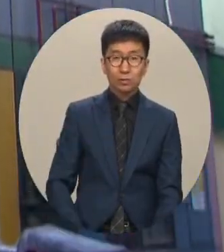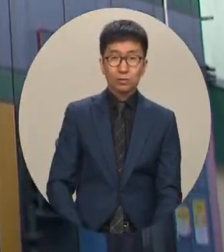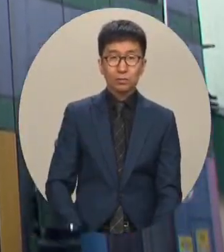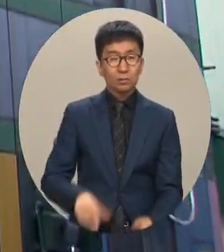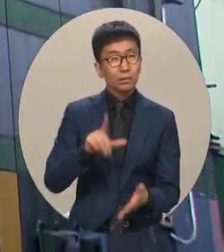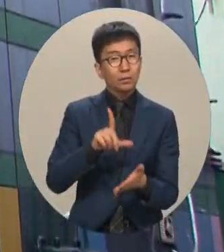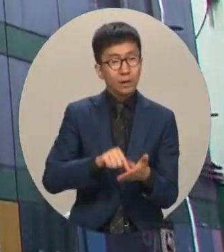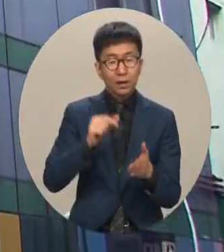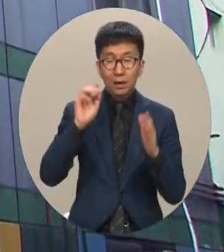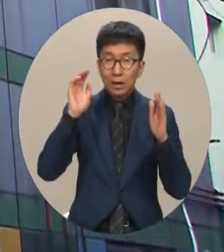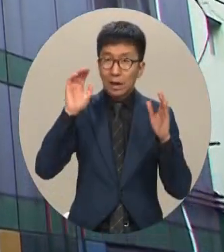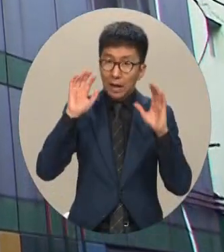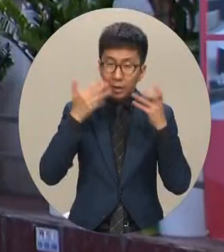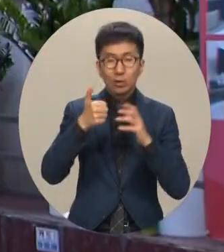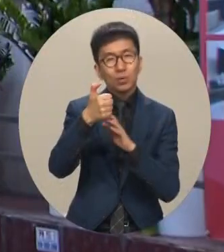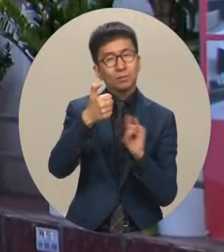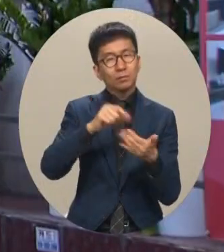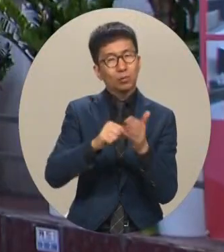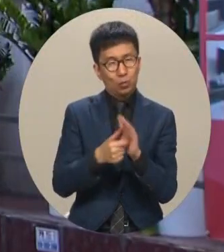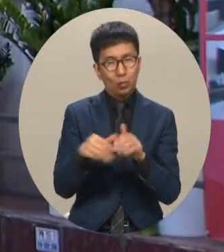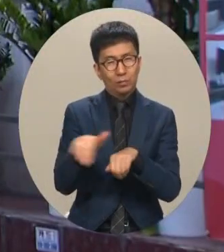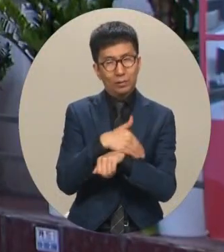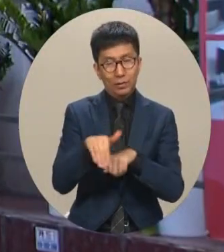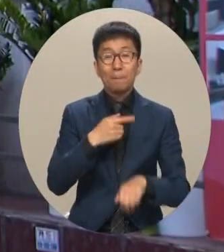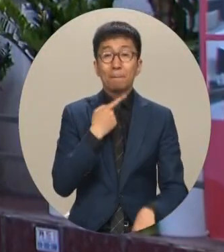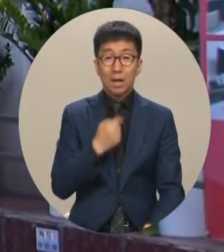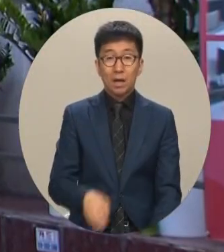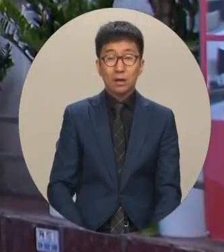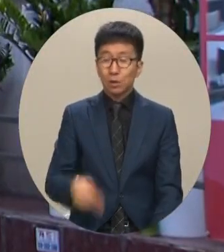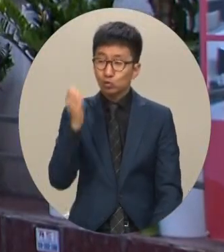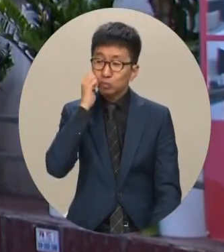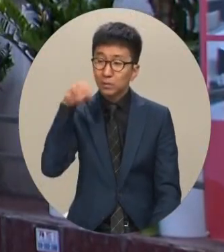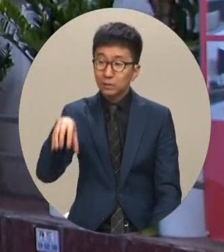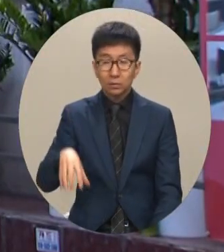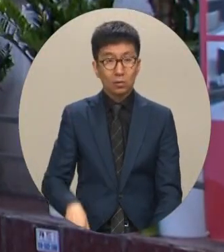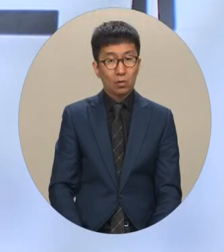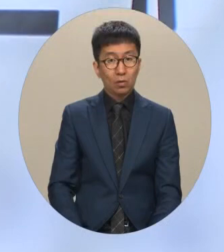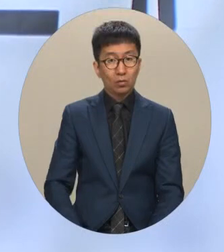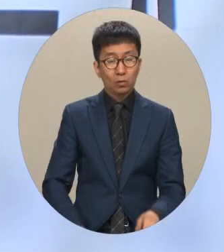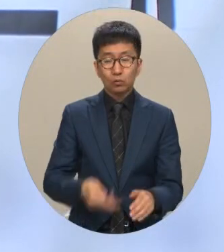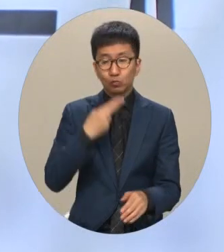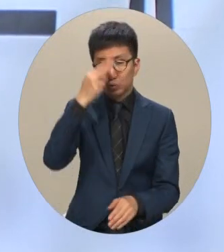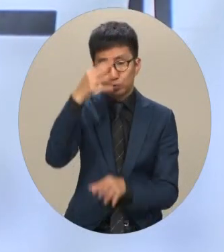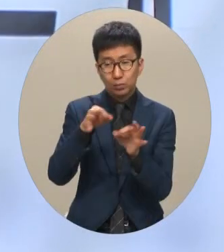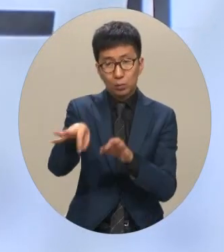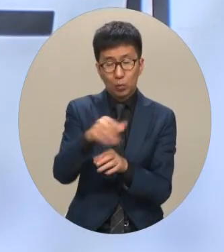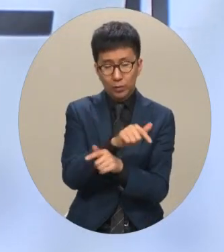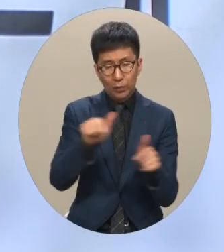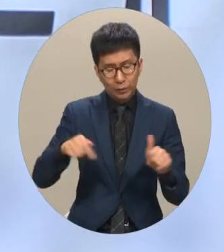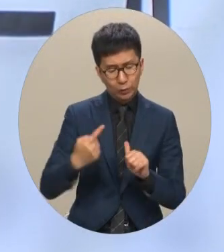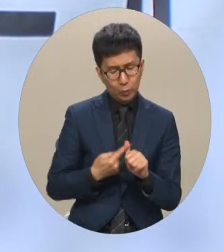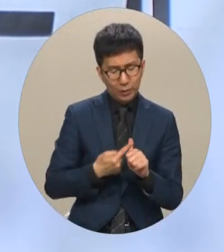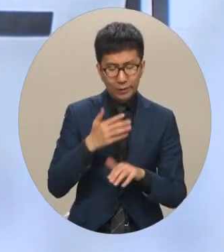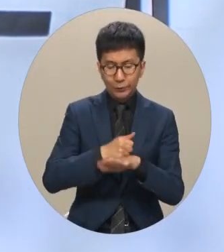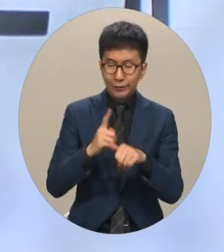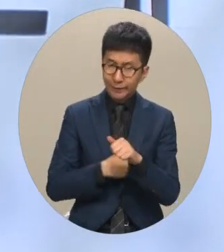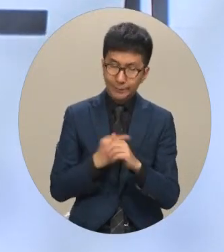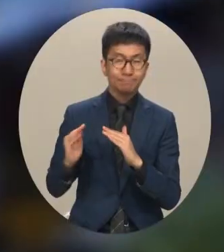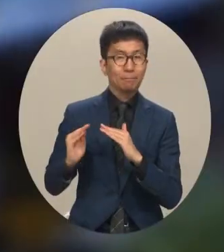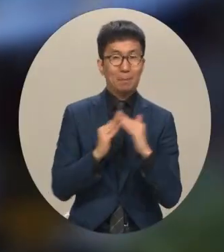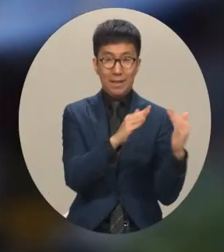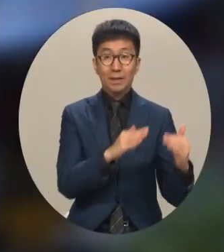넘는 아이들이 다니던 이곳도 근처 숙박시설과 번화가로 교육환경 문제를 지다가 이달초